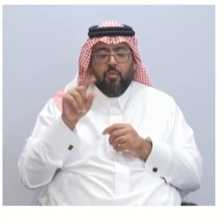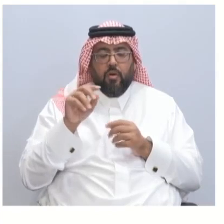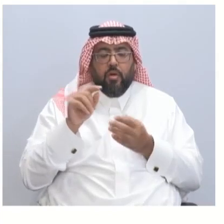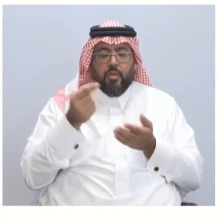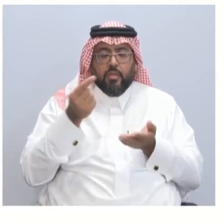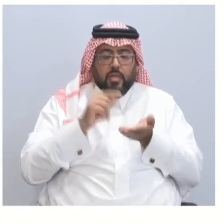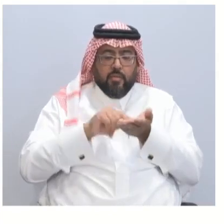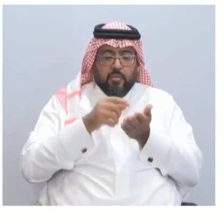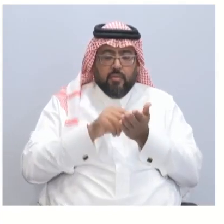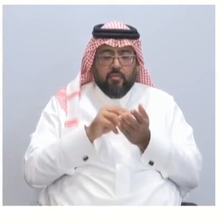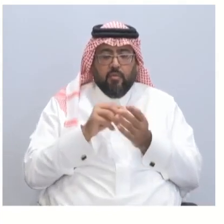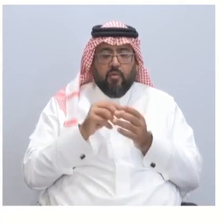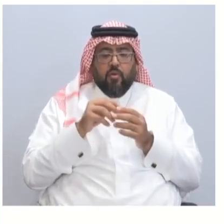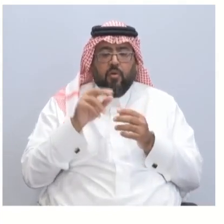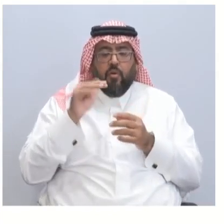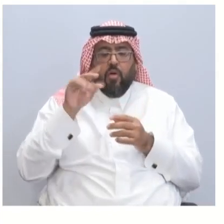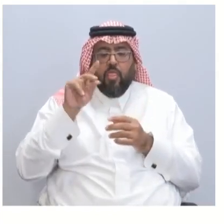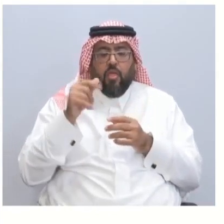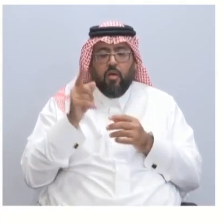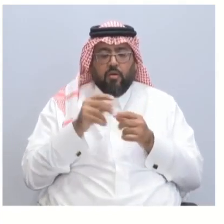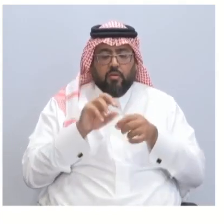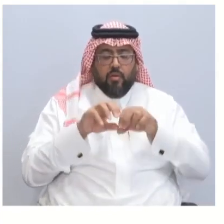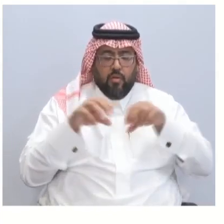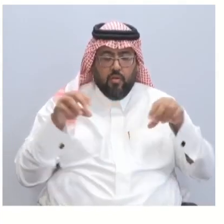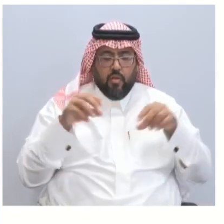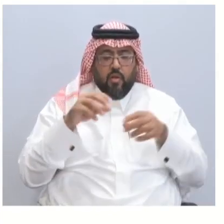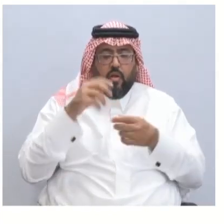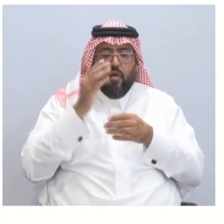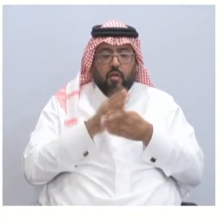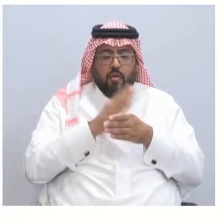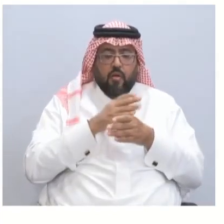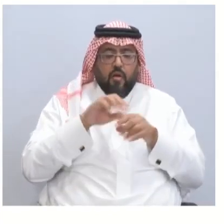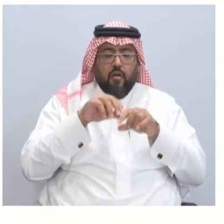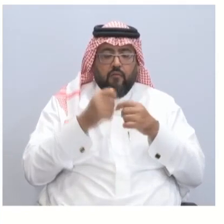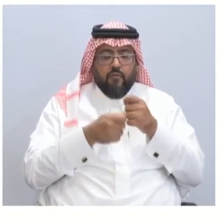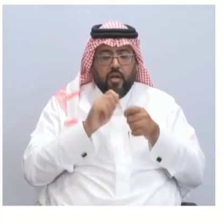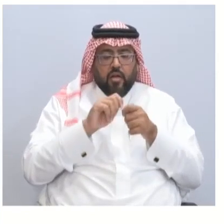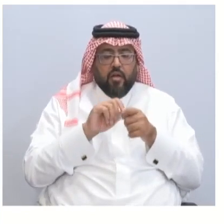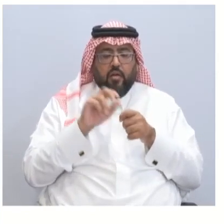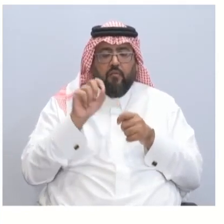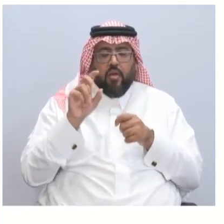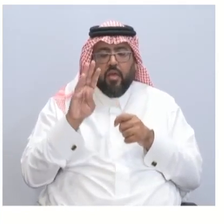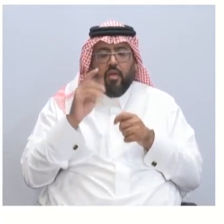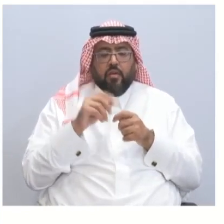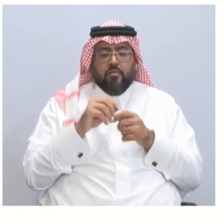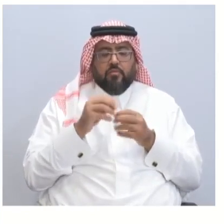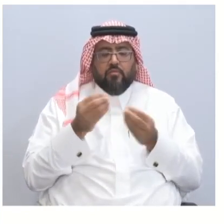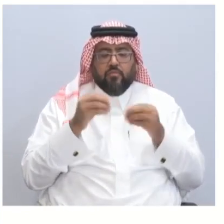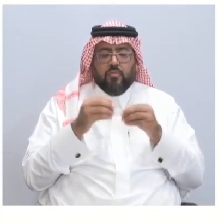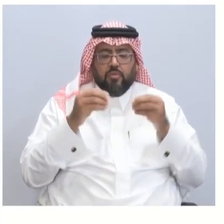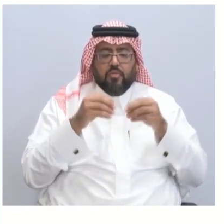والحبوب وكذلك الخضار والفاكه لكنها لا